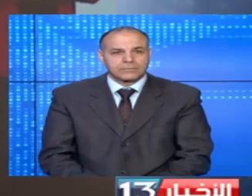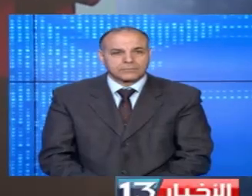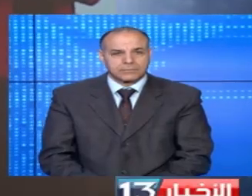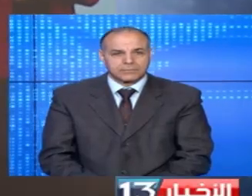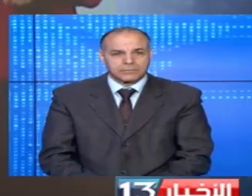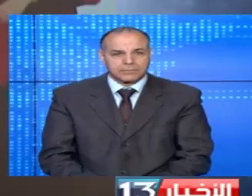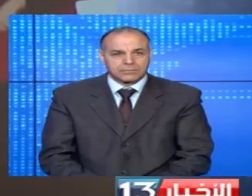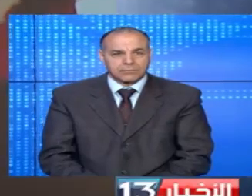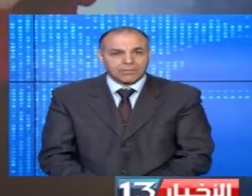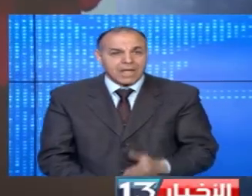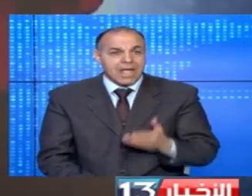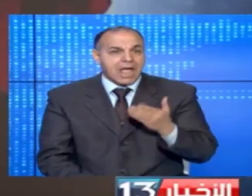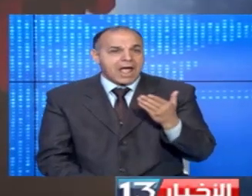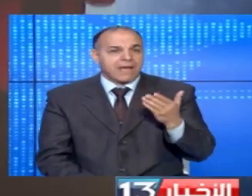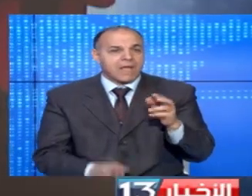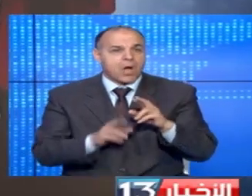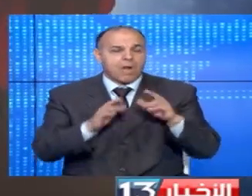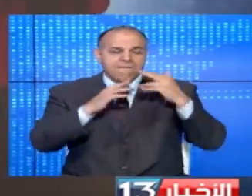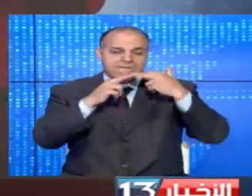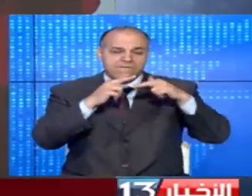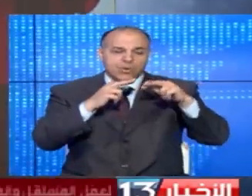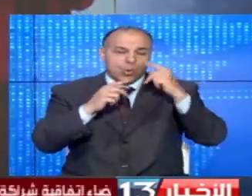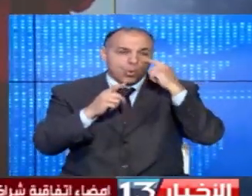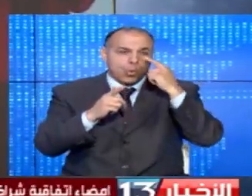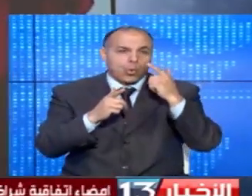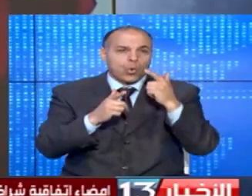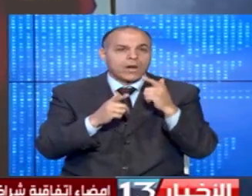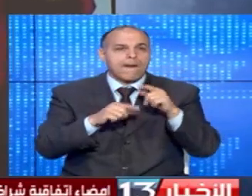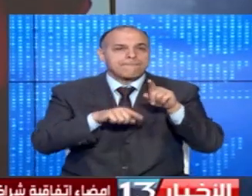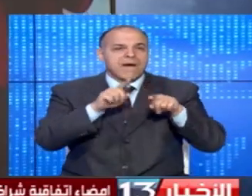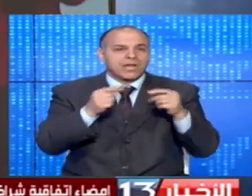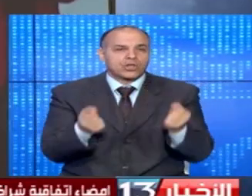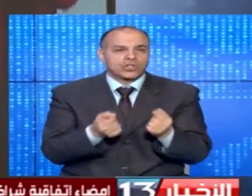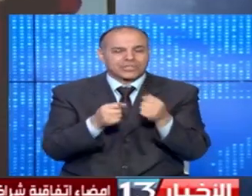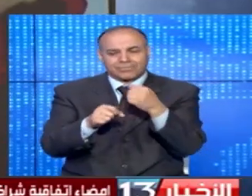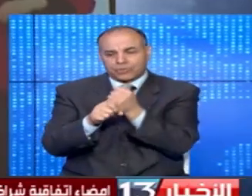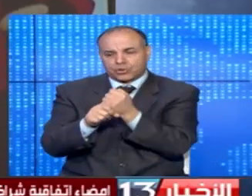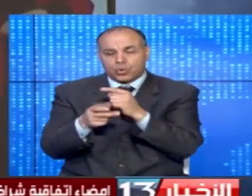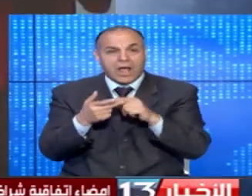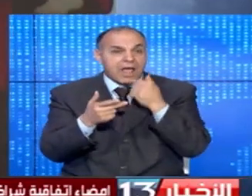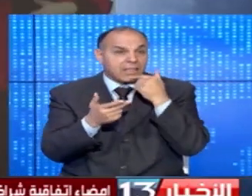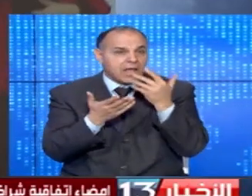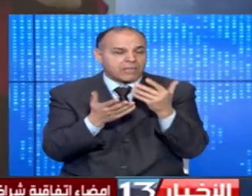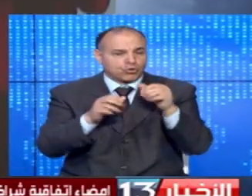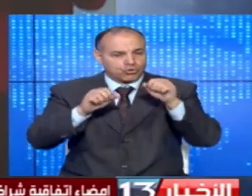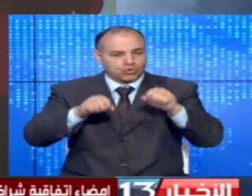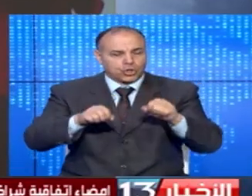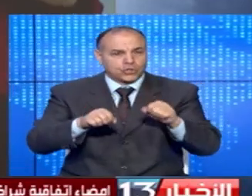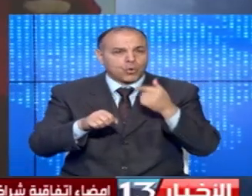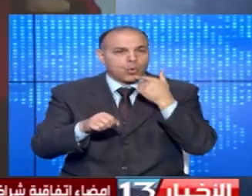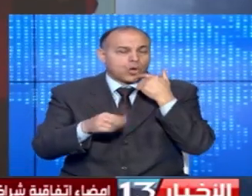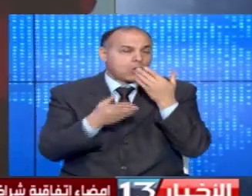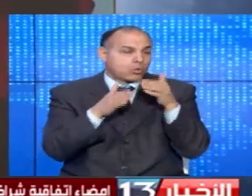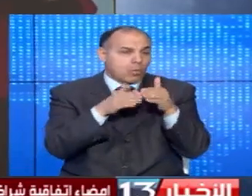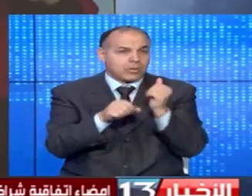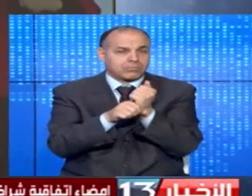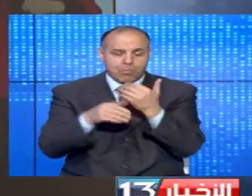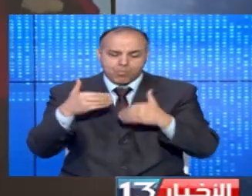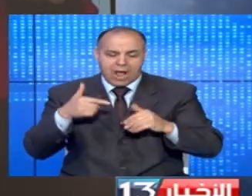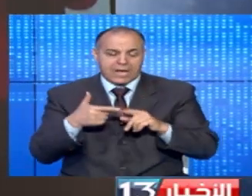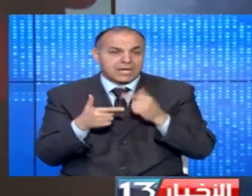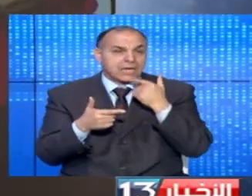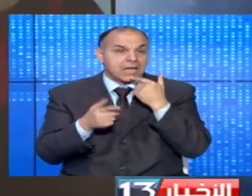هذا مقطع فيديو يوضح البرنامج نشيطه للتشغيل التي يمكن بيطالب الشهول من ذوي الاعاقه